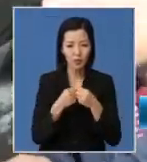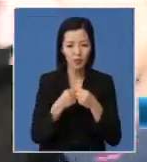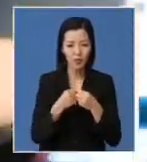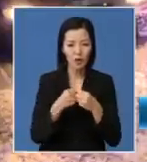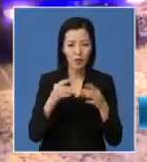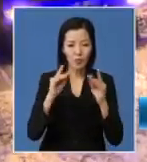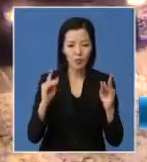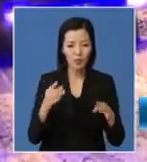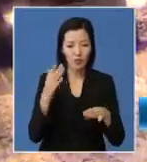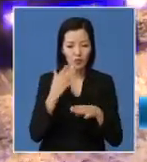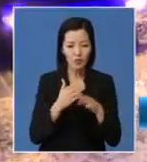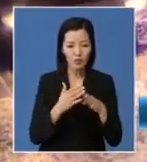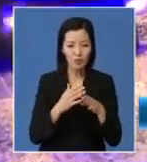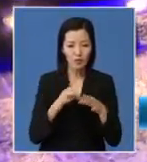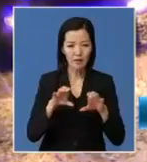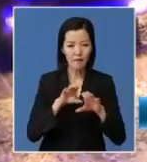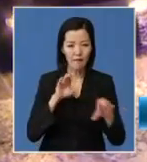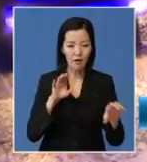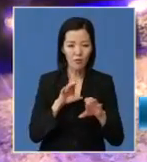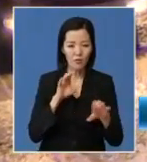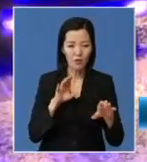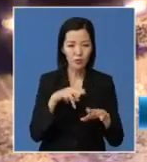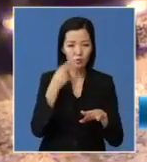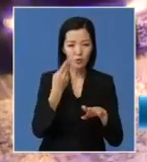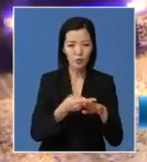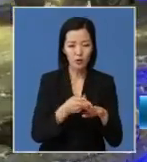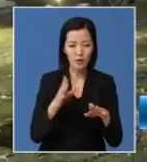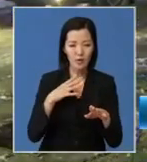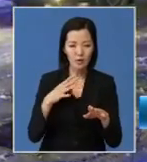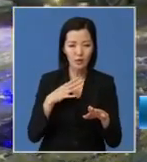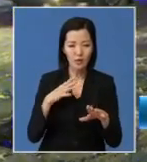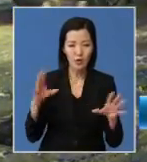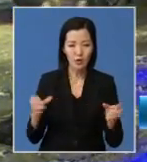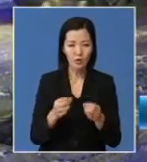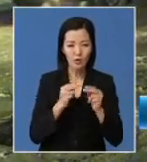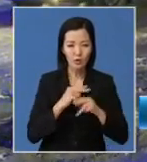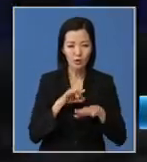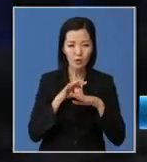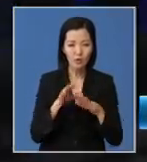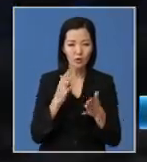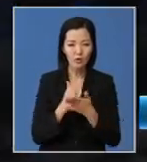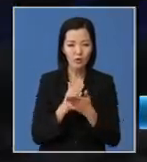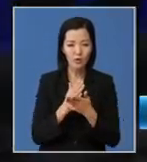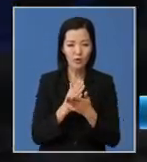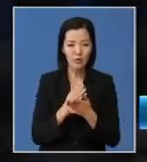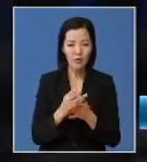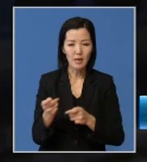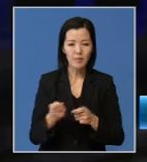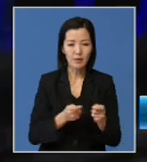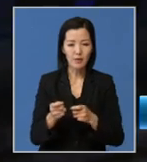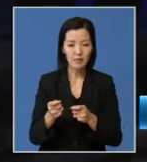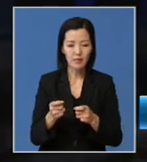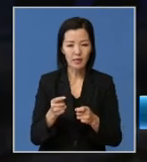жартысы вагондардың үстіне құлап басып қалды. Қазір оқиға болған аймақта құтқару жұмыстары жүргізіліп жатыр. Жергілікті биліктің